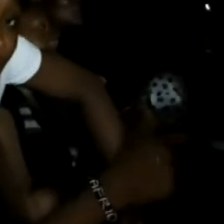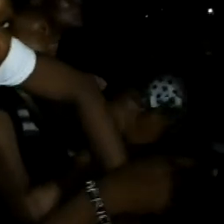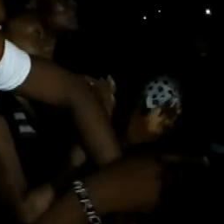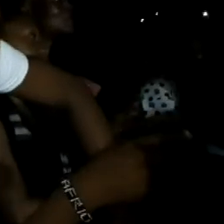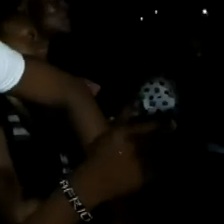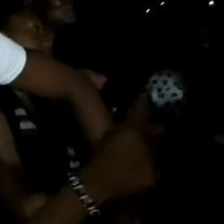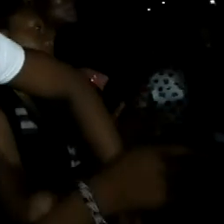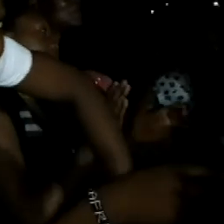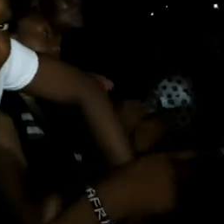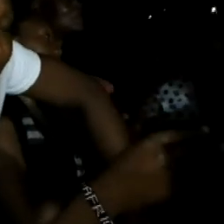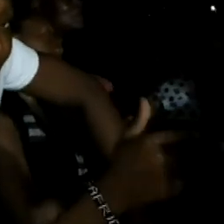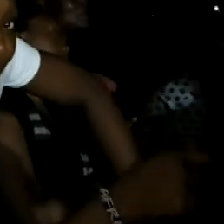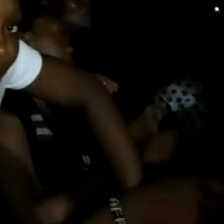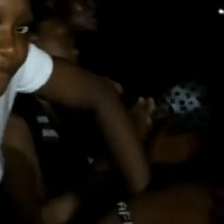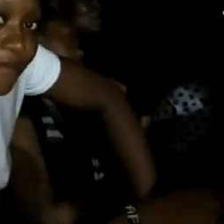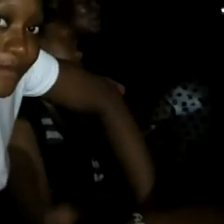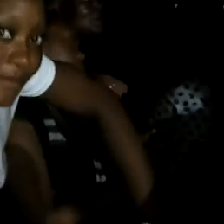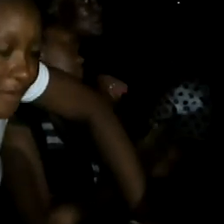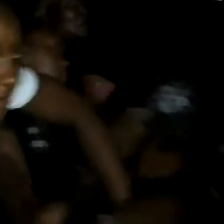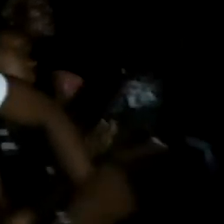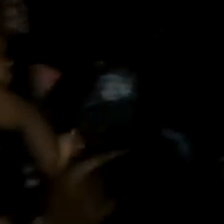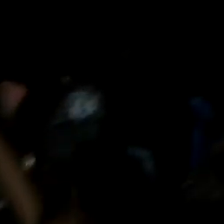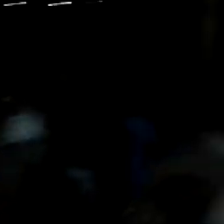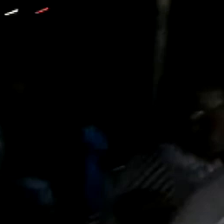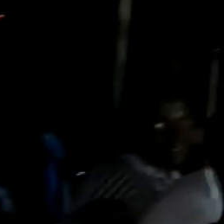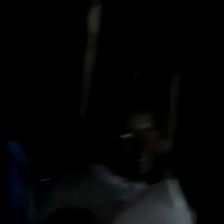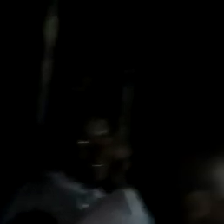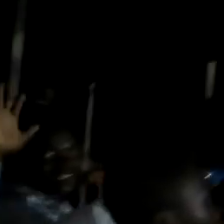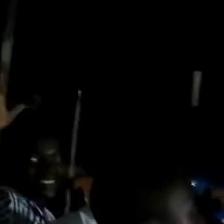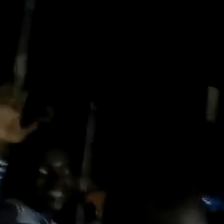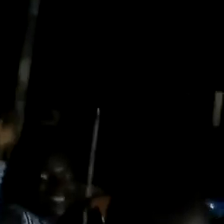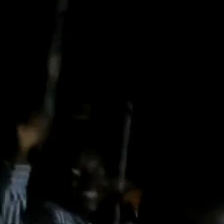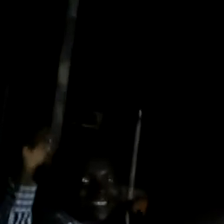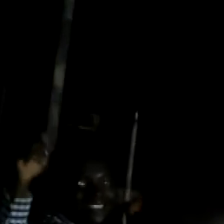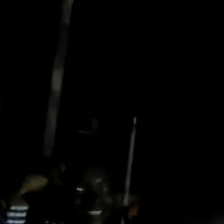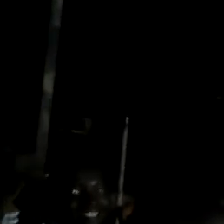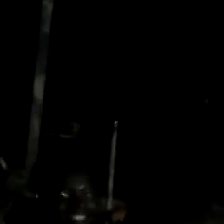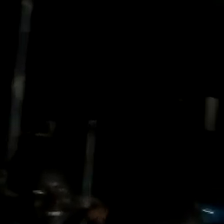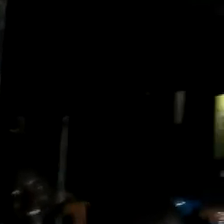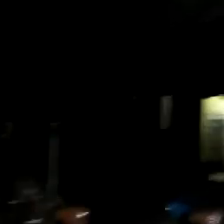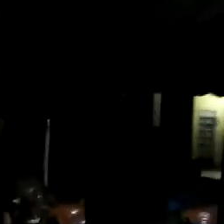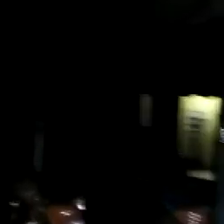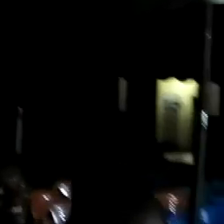Car j'en rêve, car toujours te suivrai désormais.